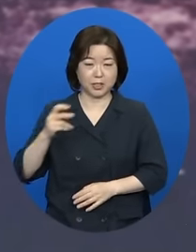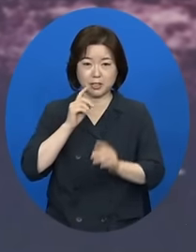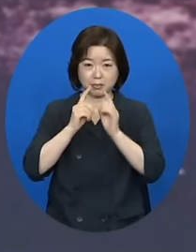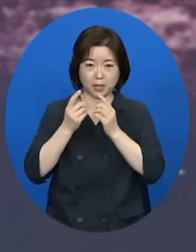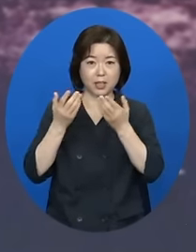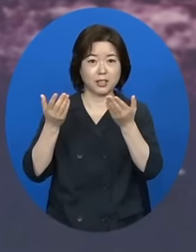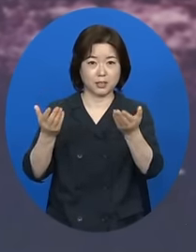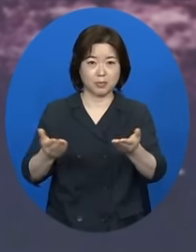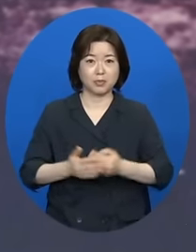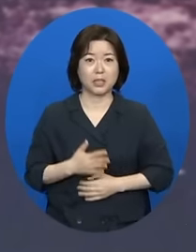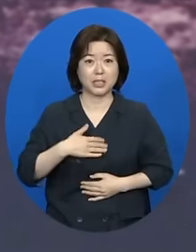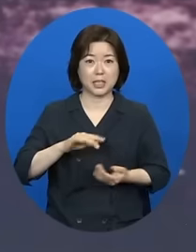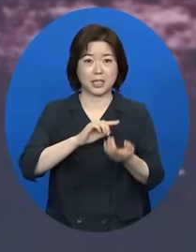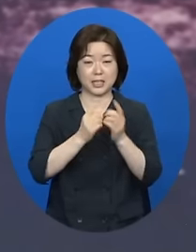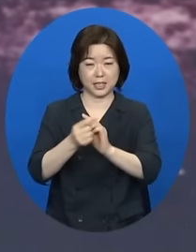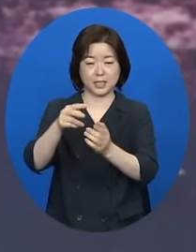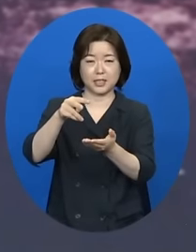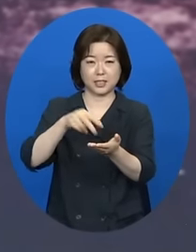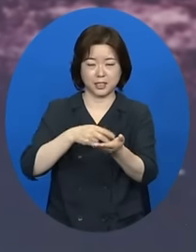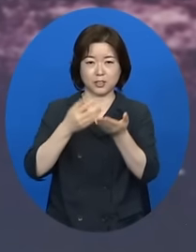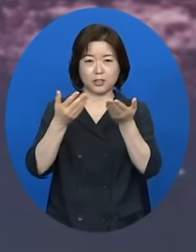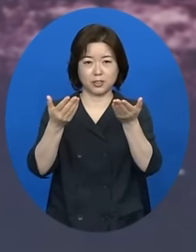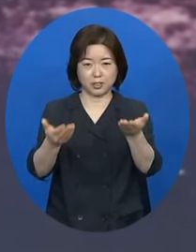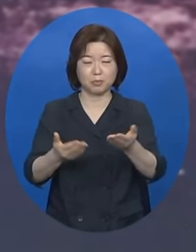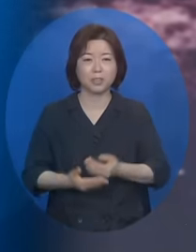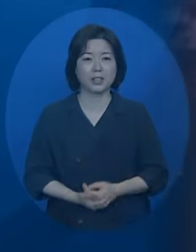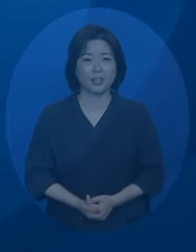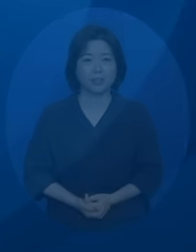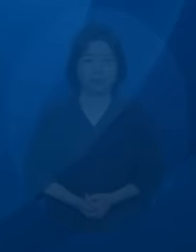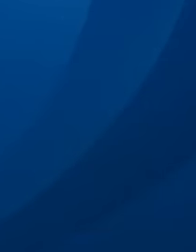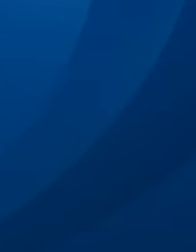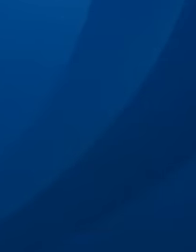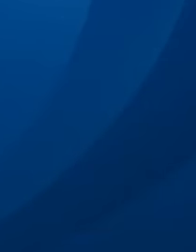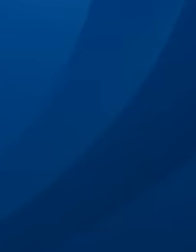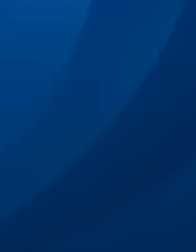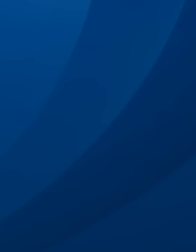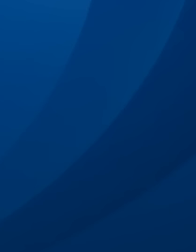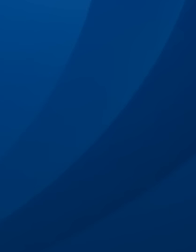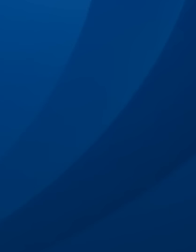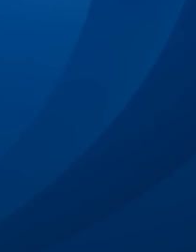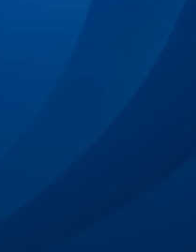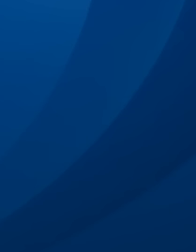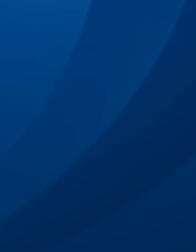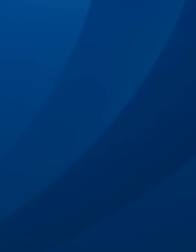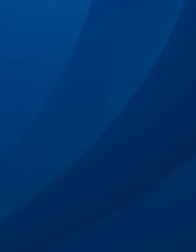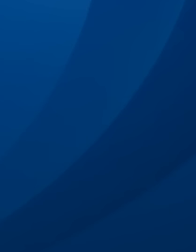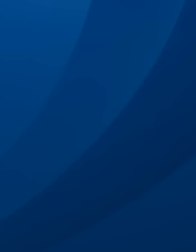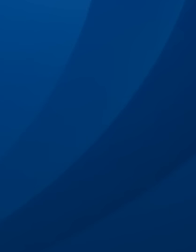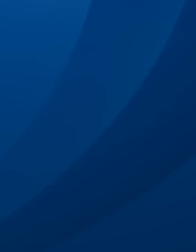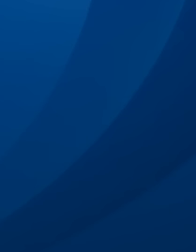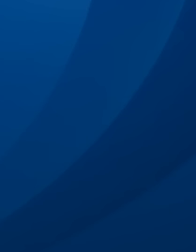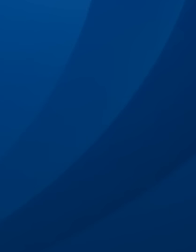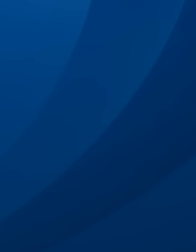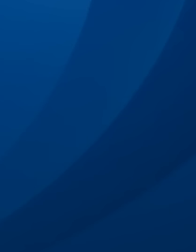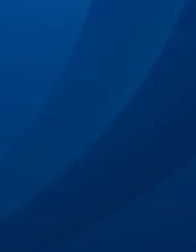제가 대신해서 읽도록 하겠습니다. 창세기 33장 1절에서 12절입니다.